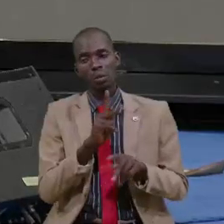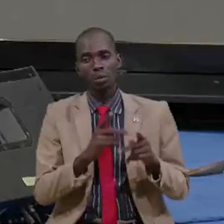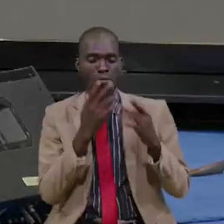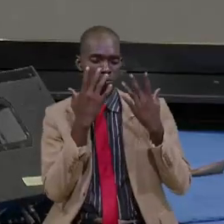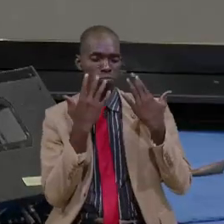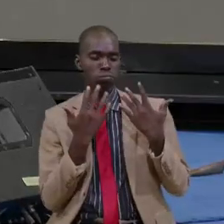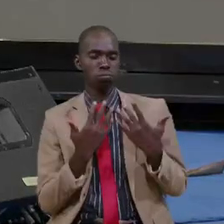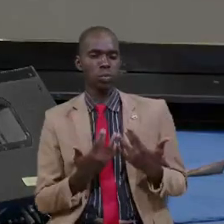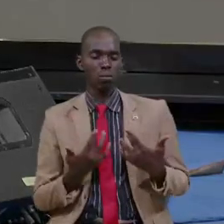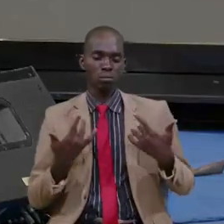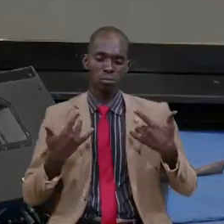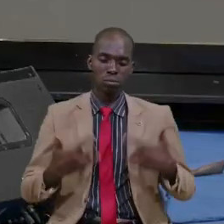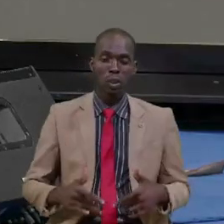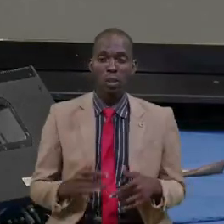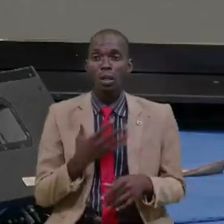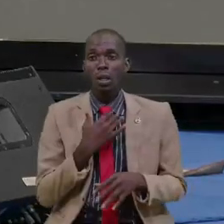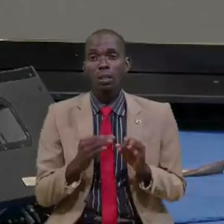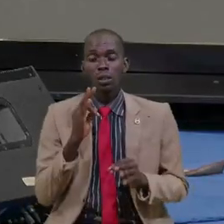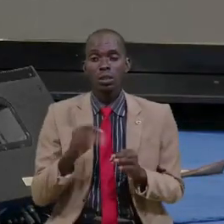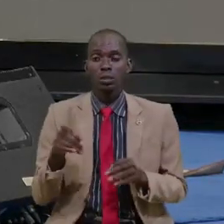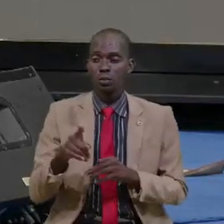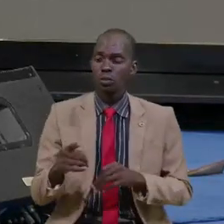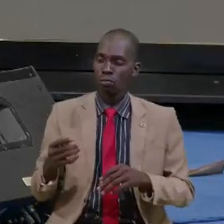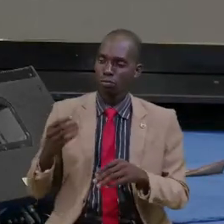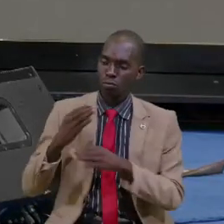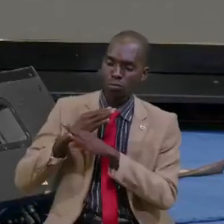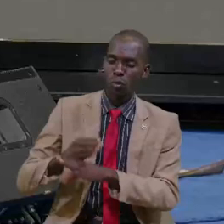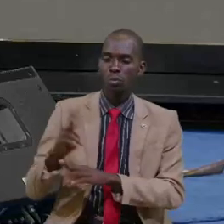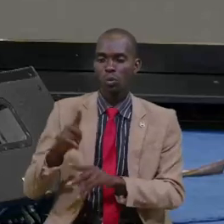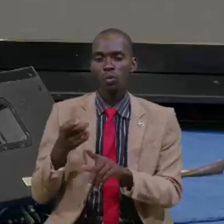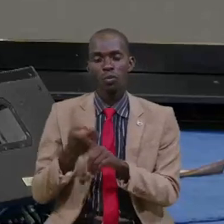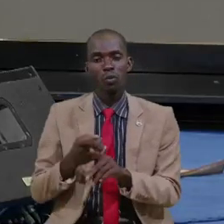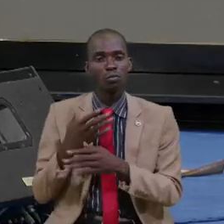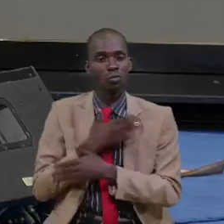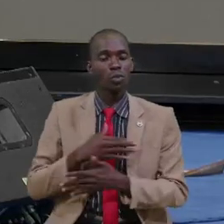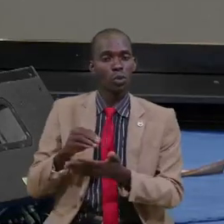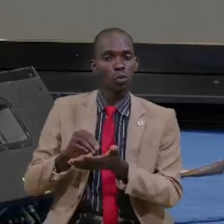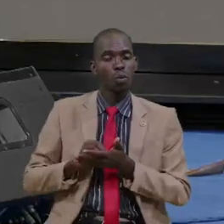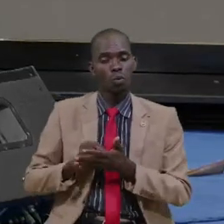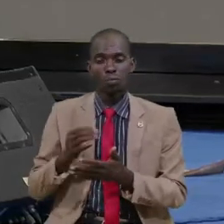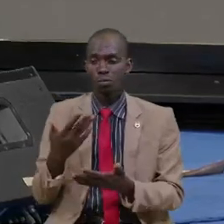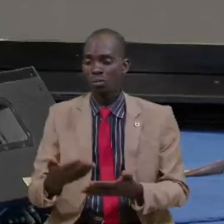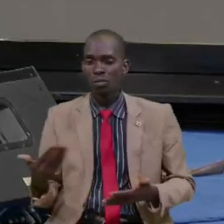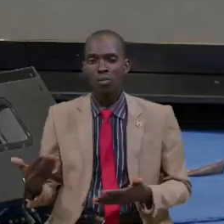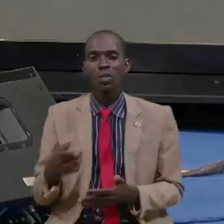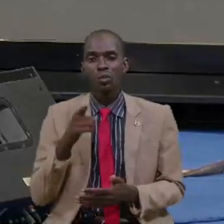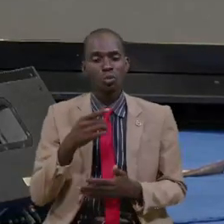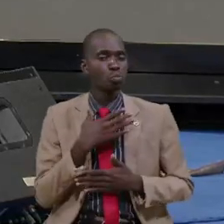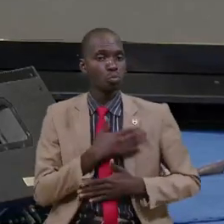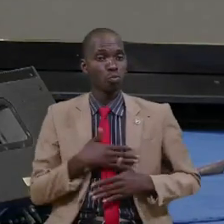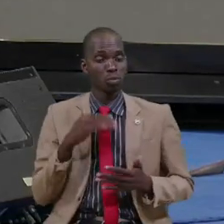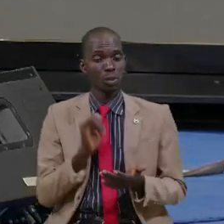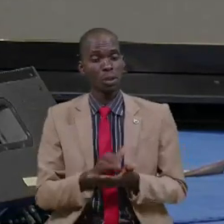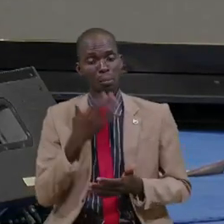quand tu rends les autres attristés et tu arraches leurs droits, tu jouis de cela parce